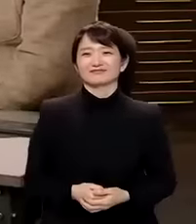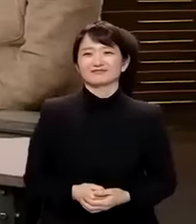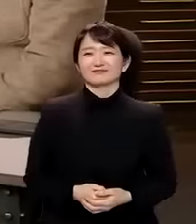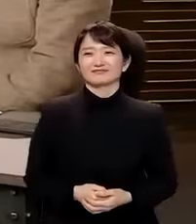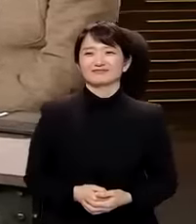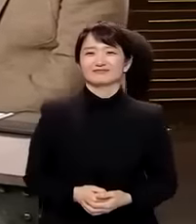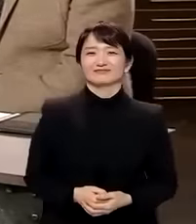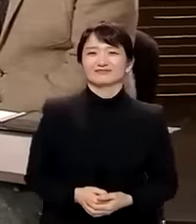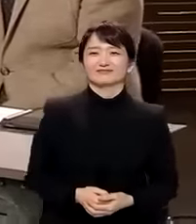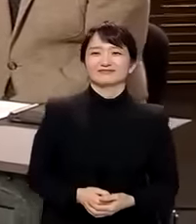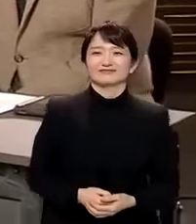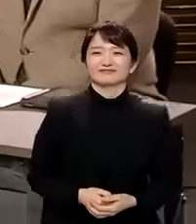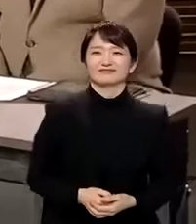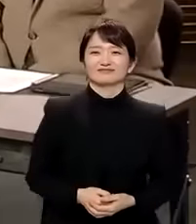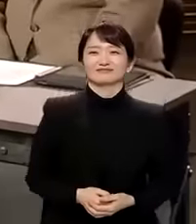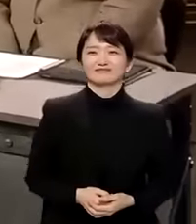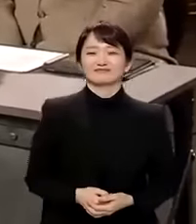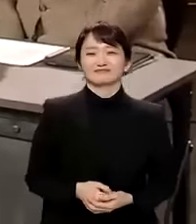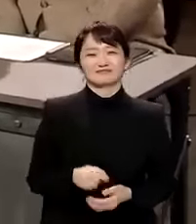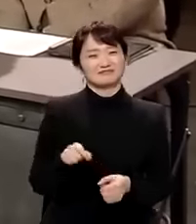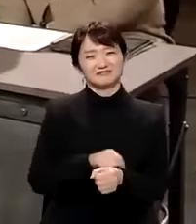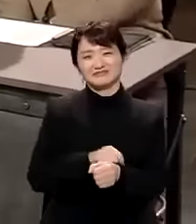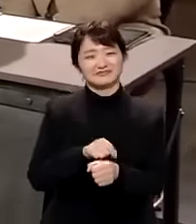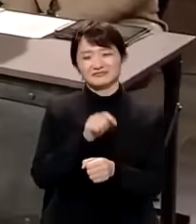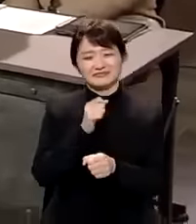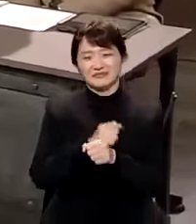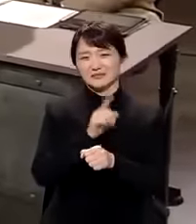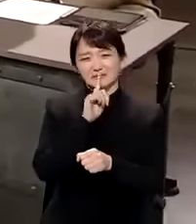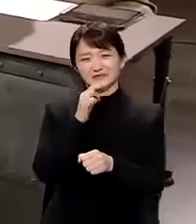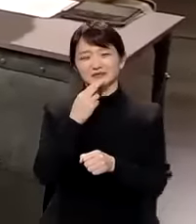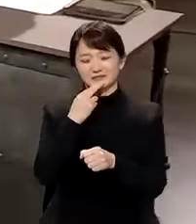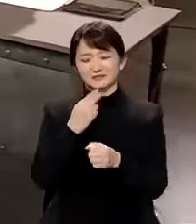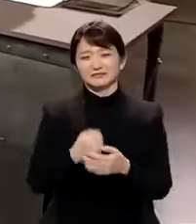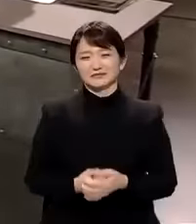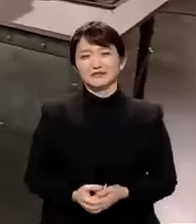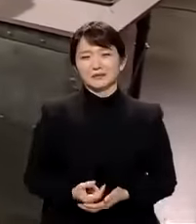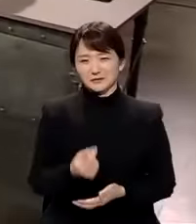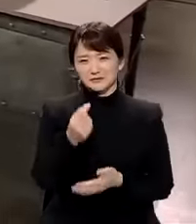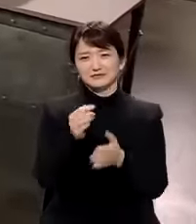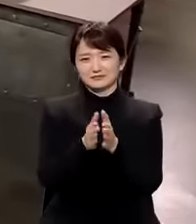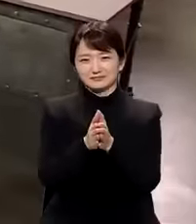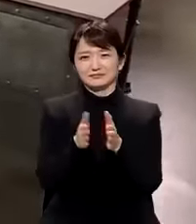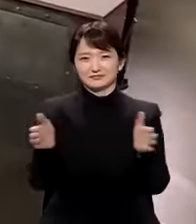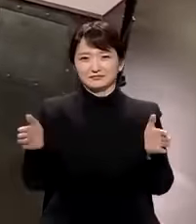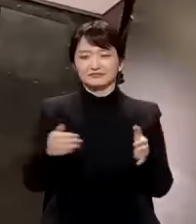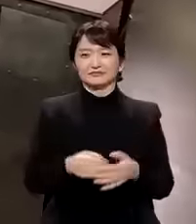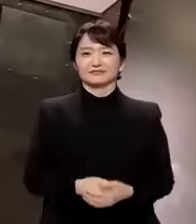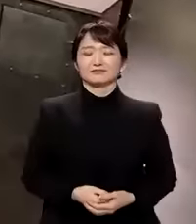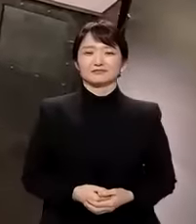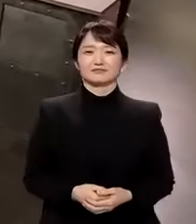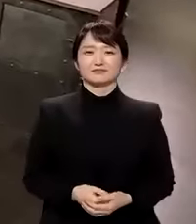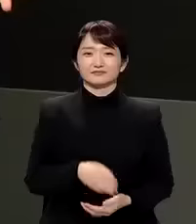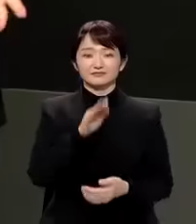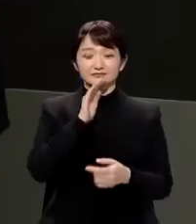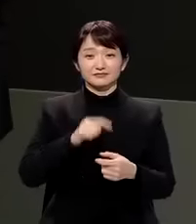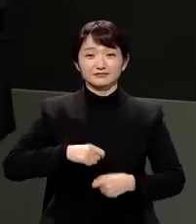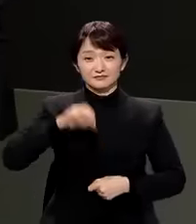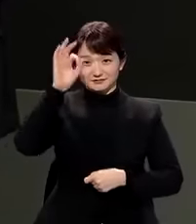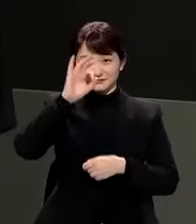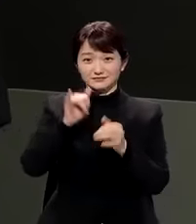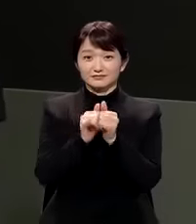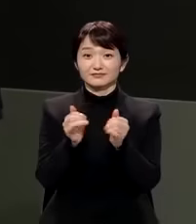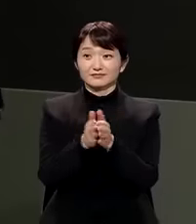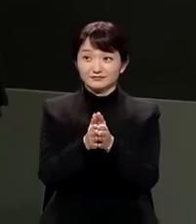아 참네 할 말이 없어요네 빨리 하겠습니다 예 바로 시작하죠 진실 추적자